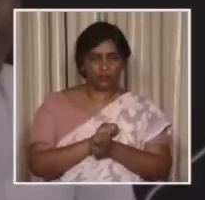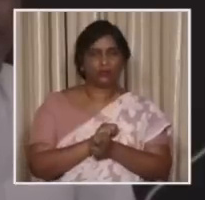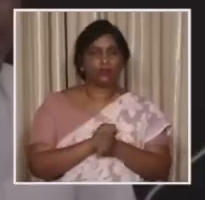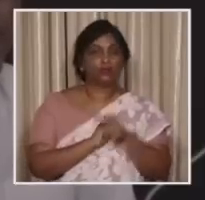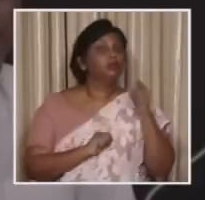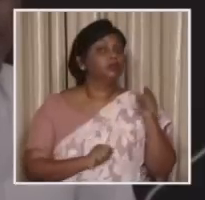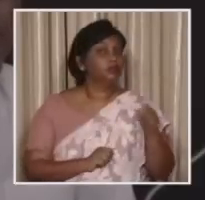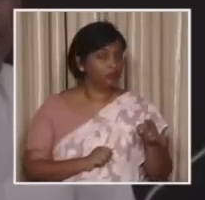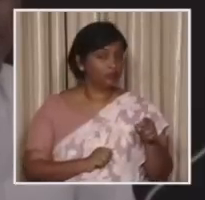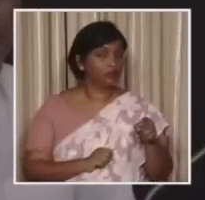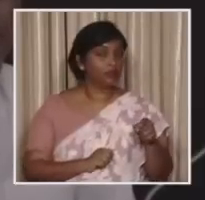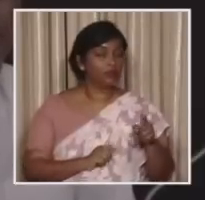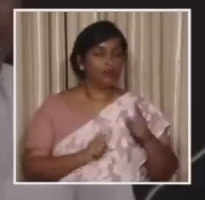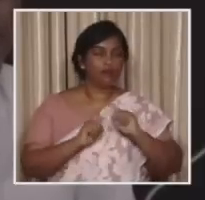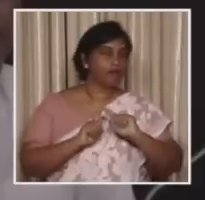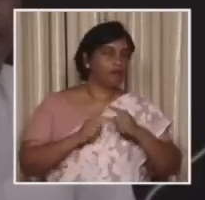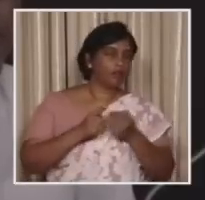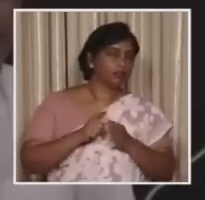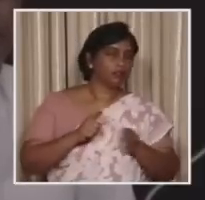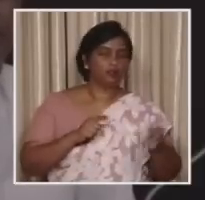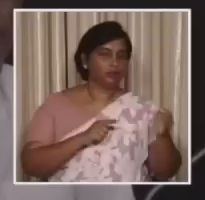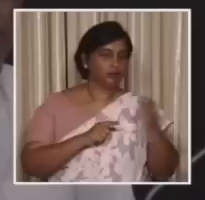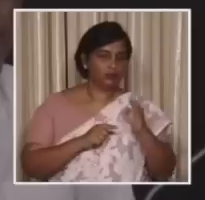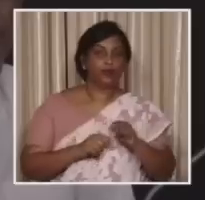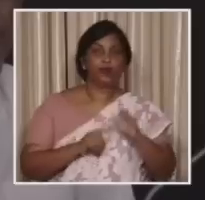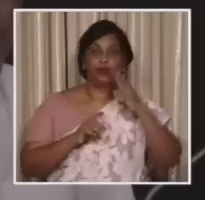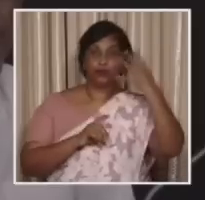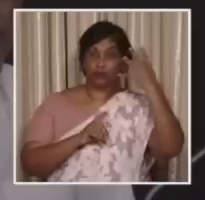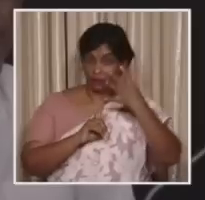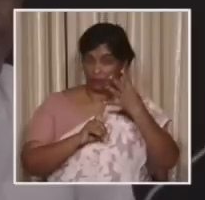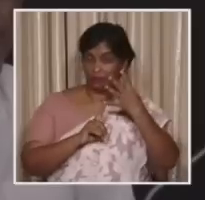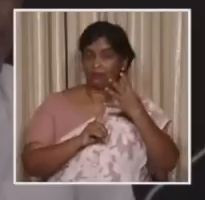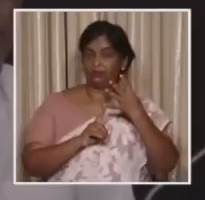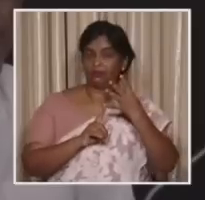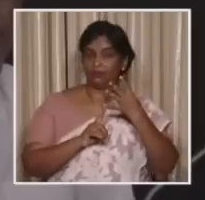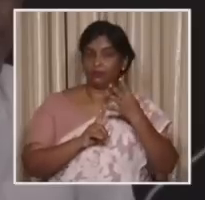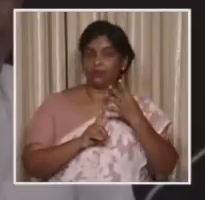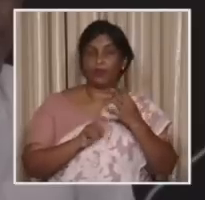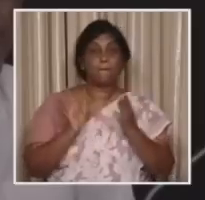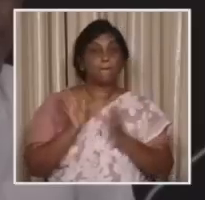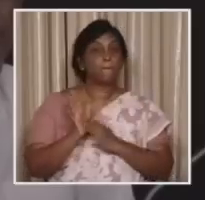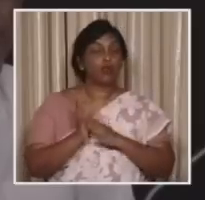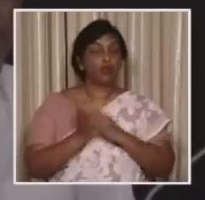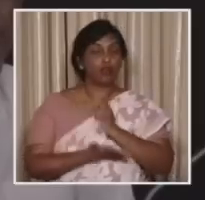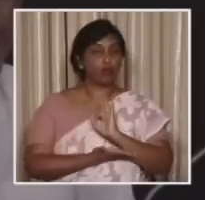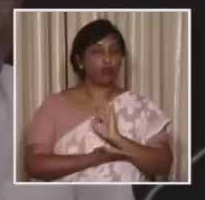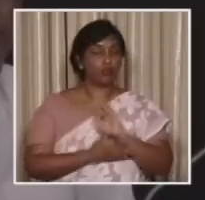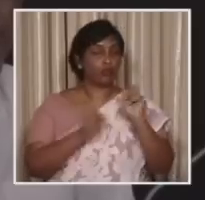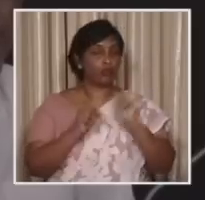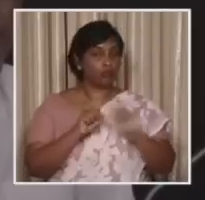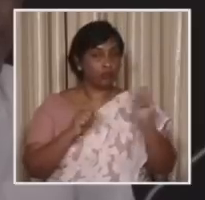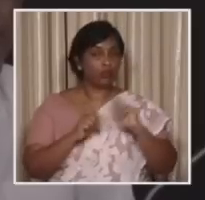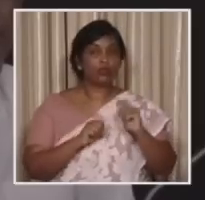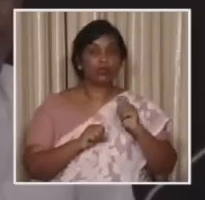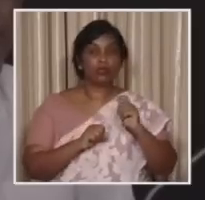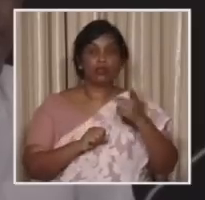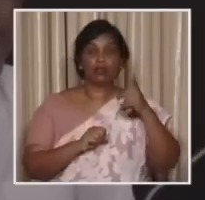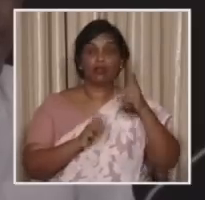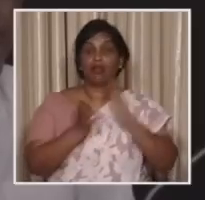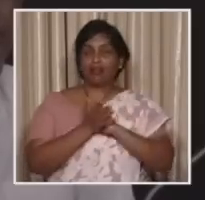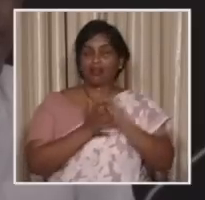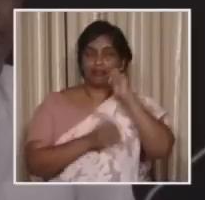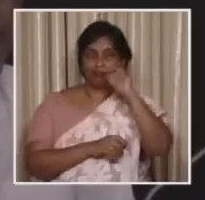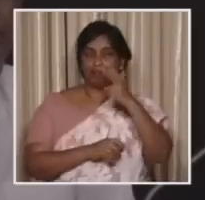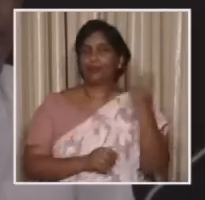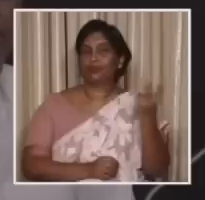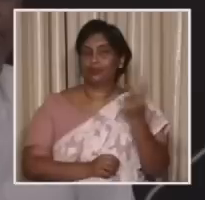මේක වෙනත් මගක යොමු කරනවා. අංක 4 මාවනල්ලේ බුදු පිළව කඩපු සාදික් සහ හක් කියන